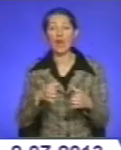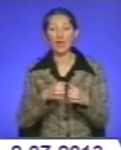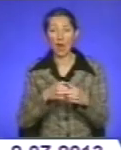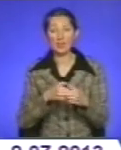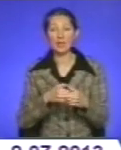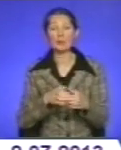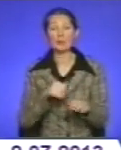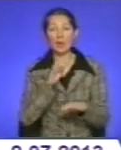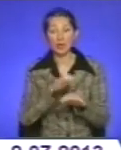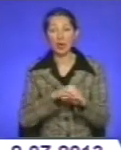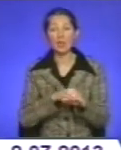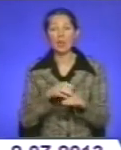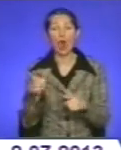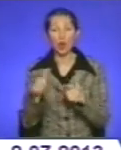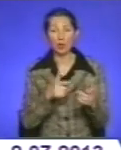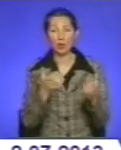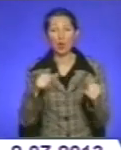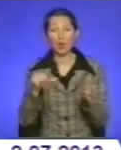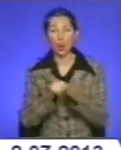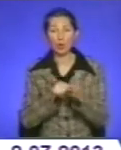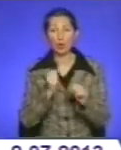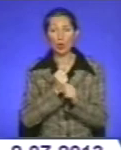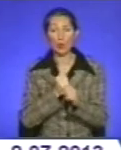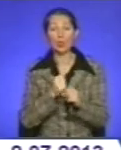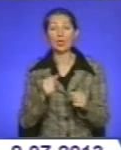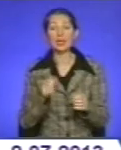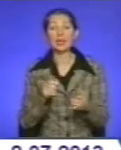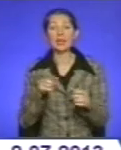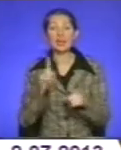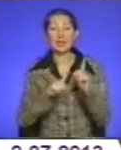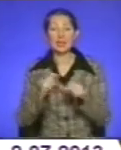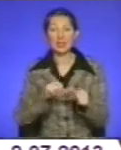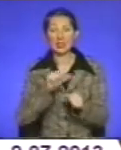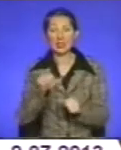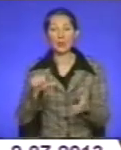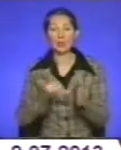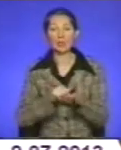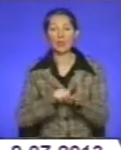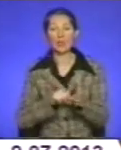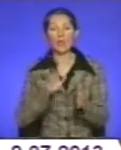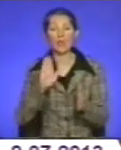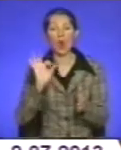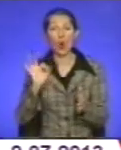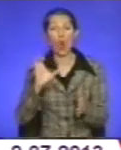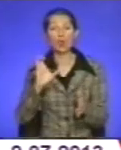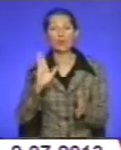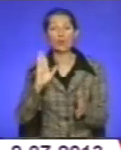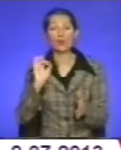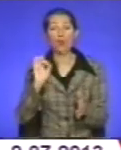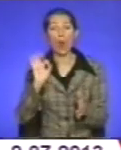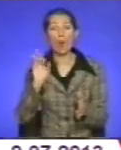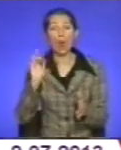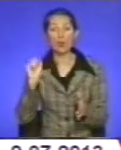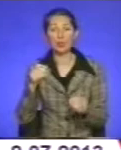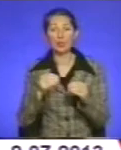готовність взяти участь у роботі сесії, окрім представників ВО «Свобода». 10-та година. Депутати гуртуються у фойє